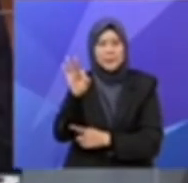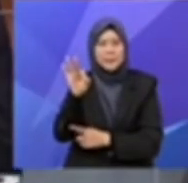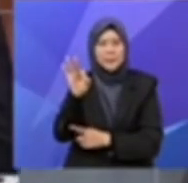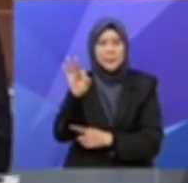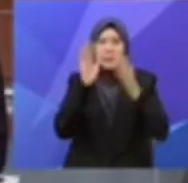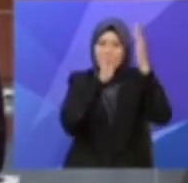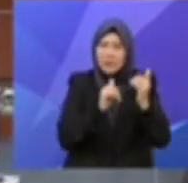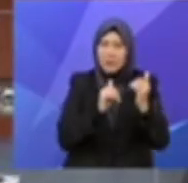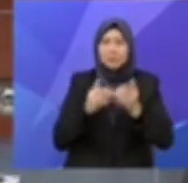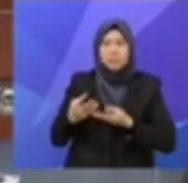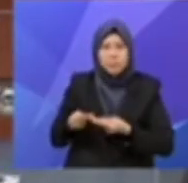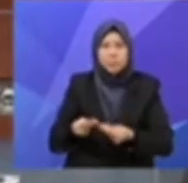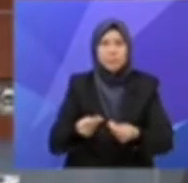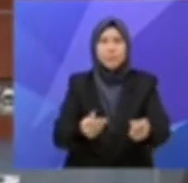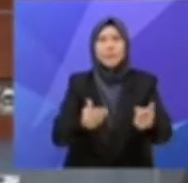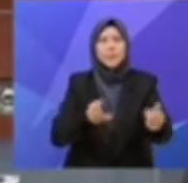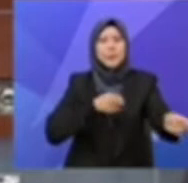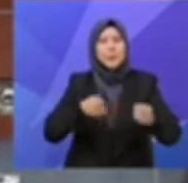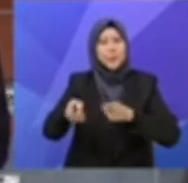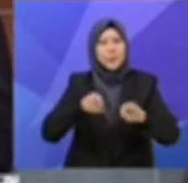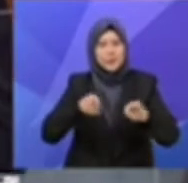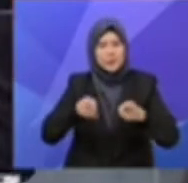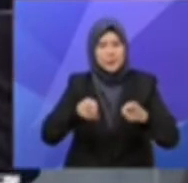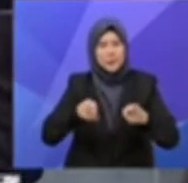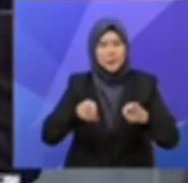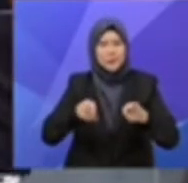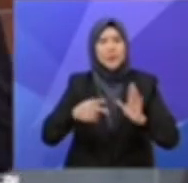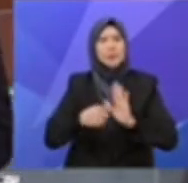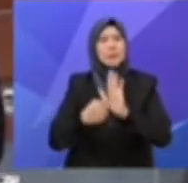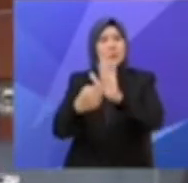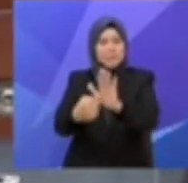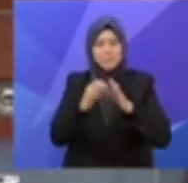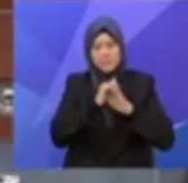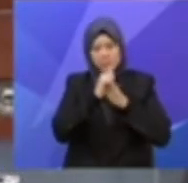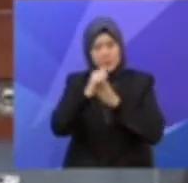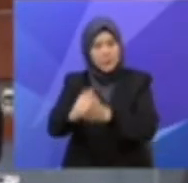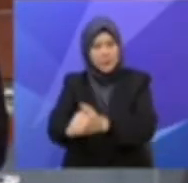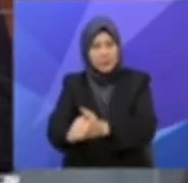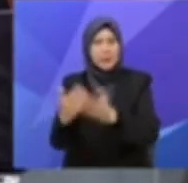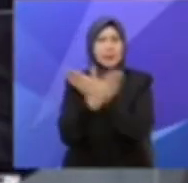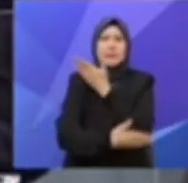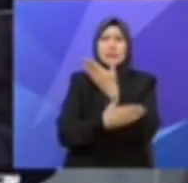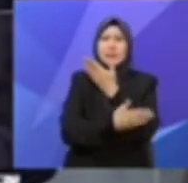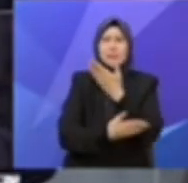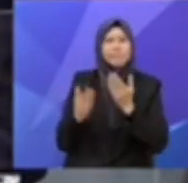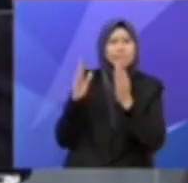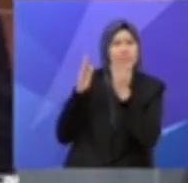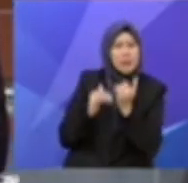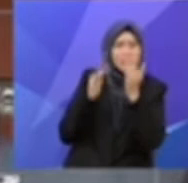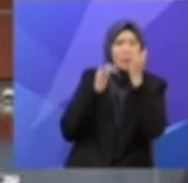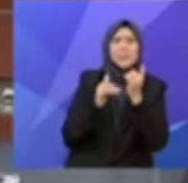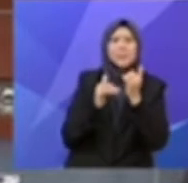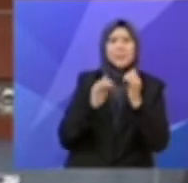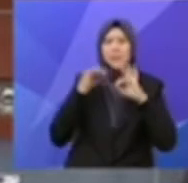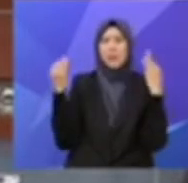semoga dipermudahkan segala urusan Serahkanlah Kepemimpinan negara meletak harapan